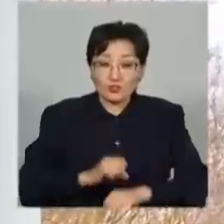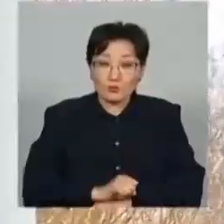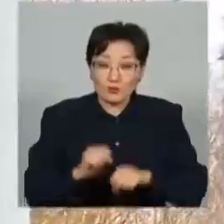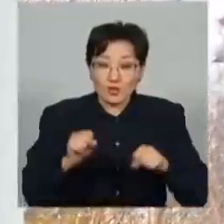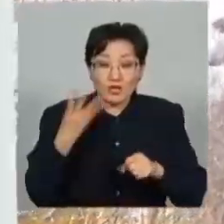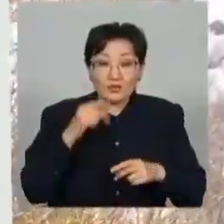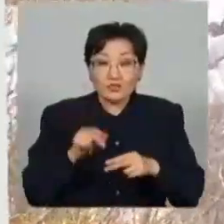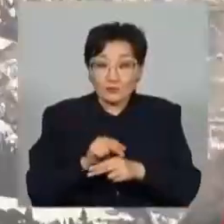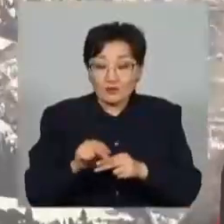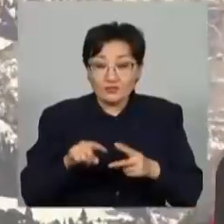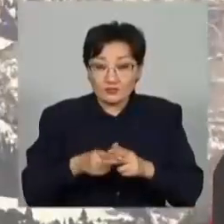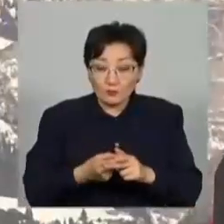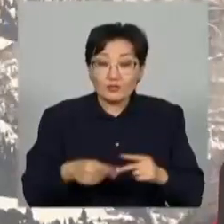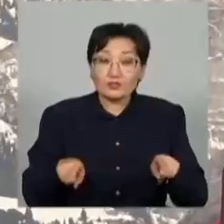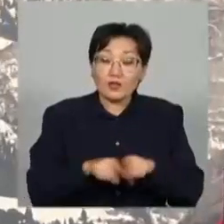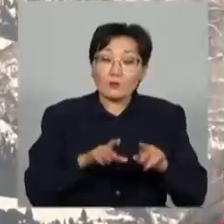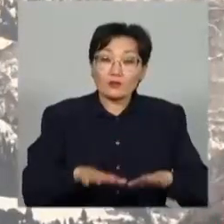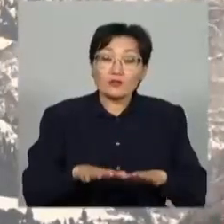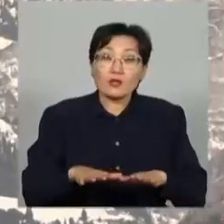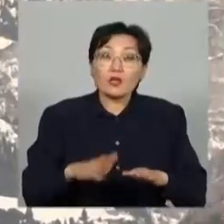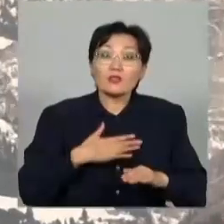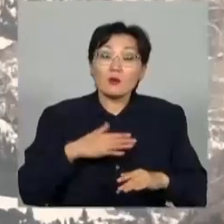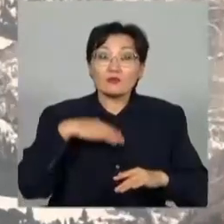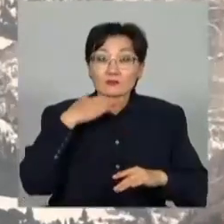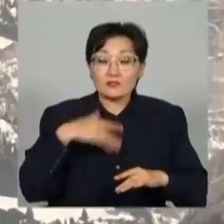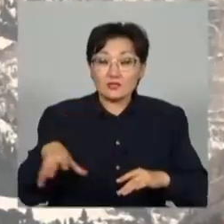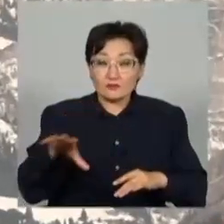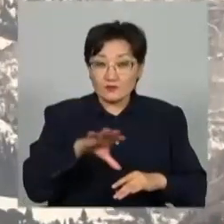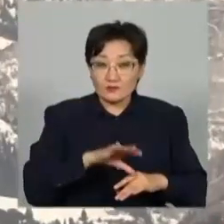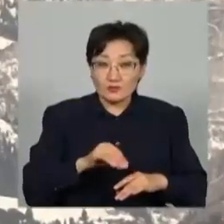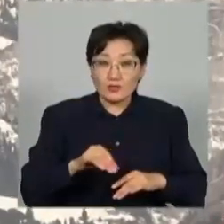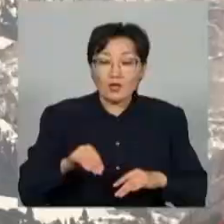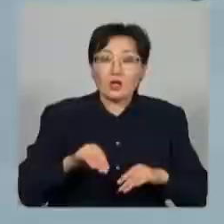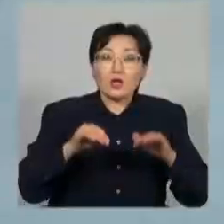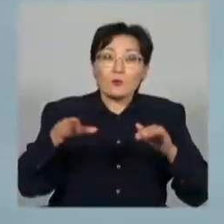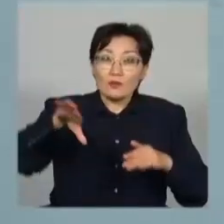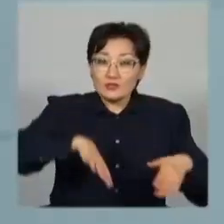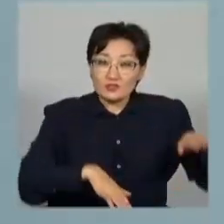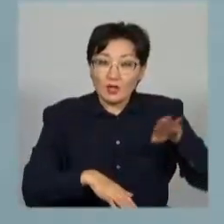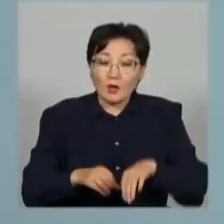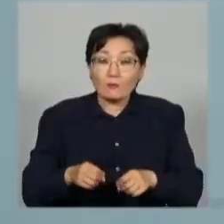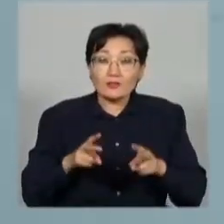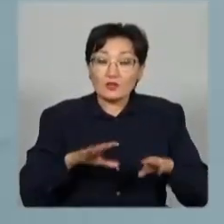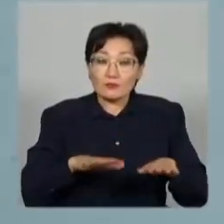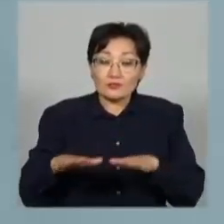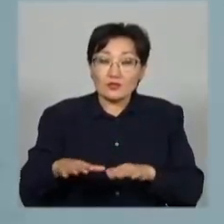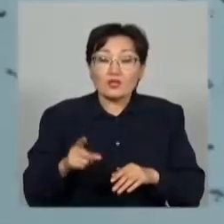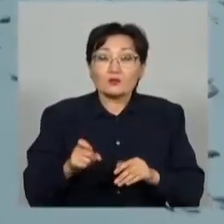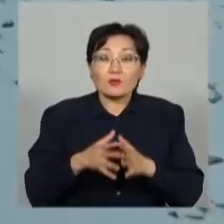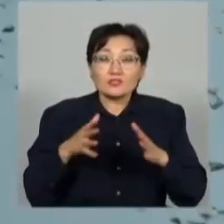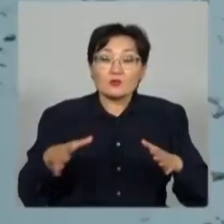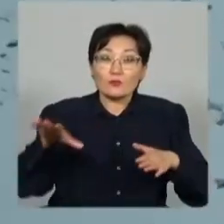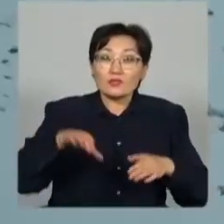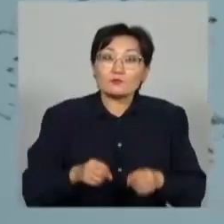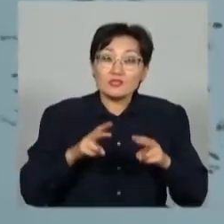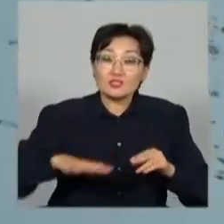настраивали его, мы не отклоняемся от этих точек, и в принципе нам хватает все лавиноопасные очаги. Всего в Алматы свыше 100